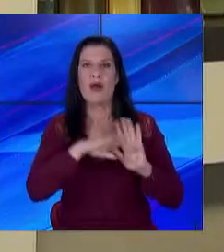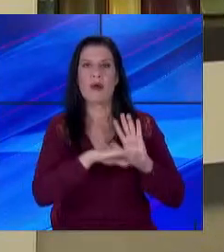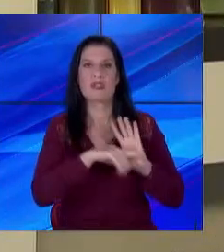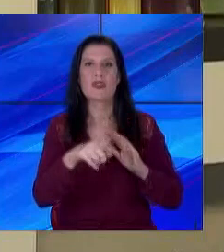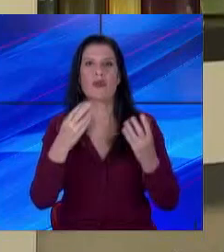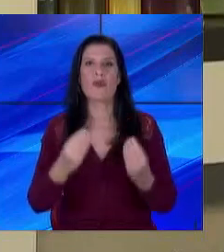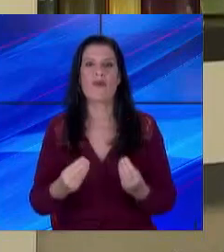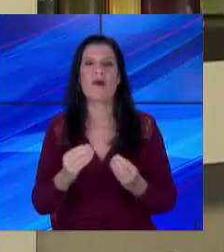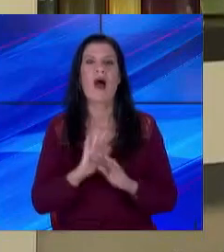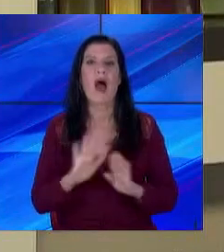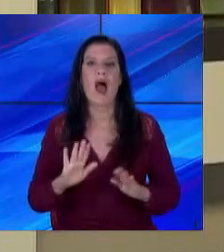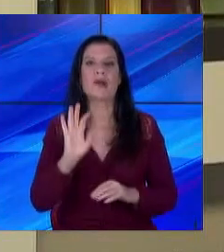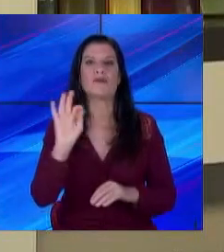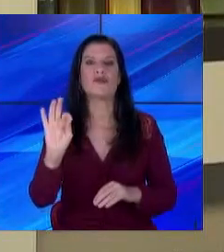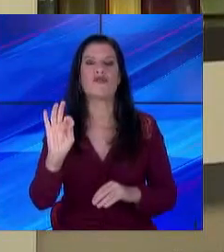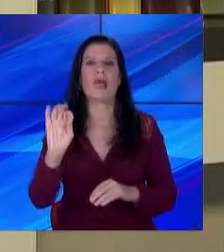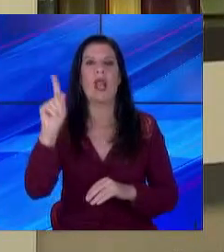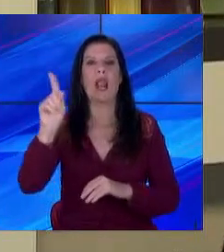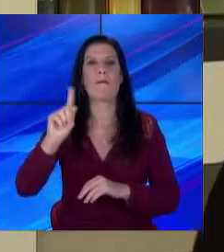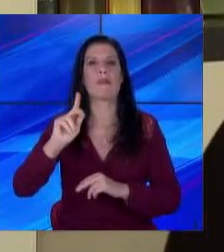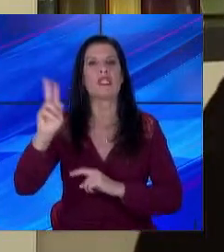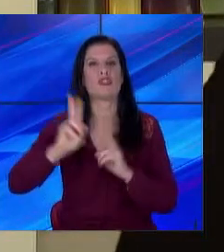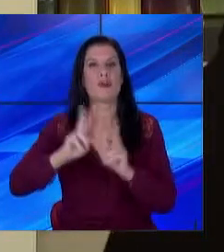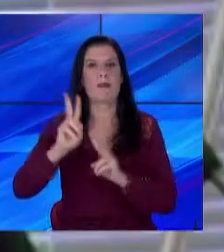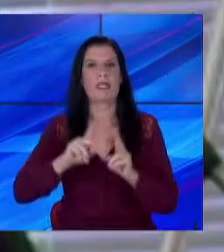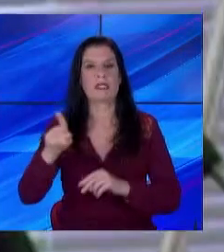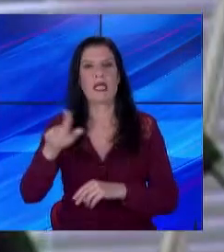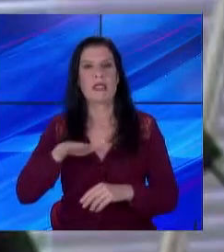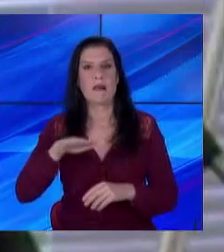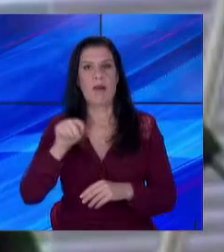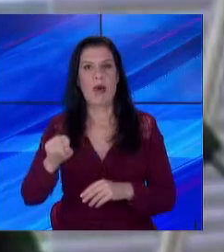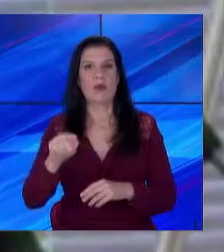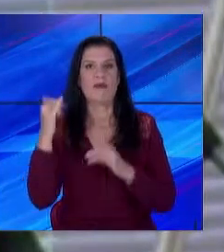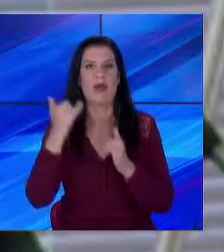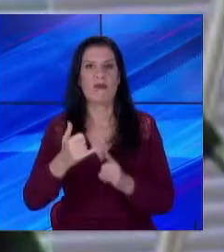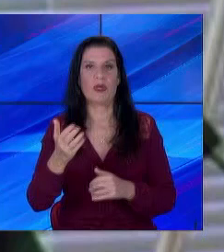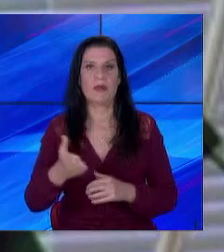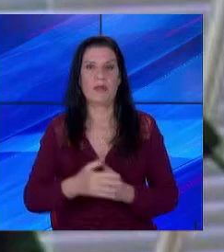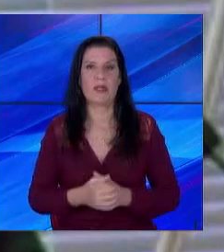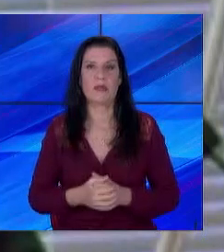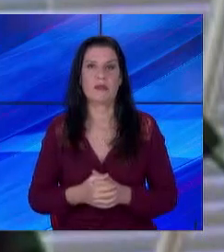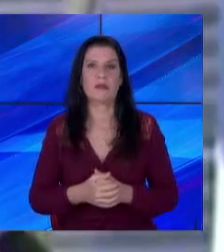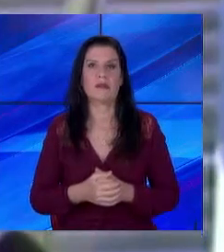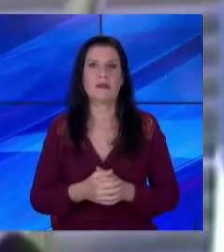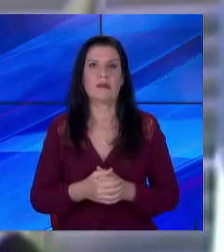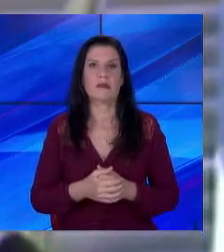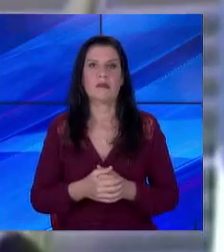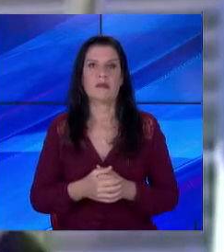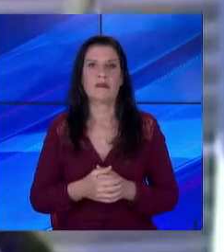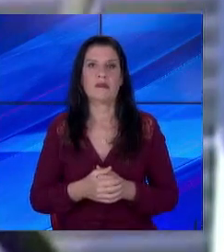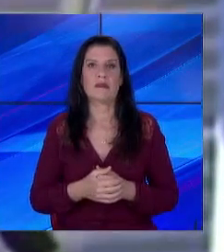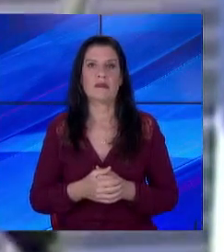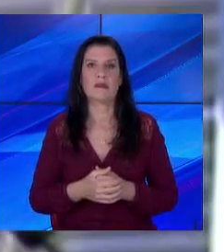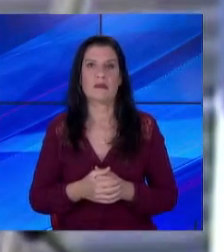ורק לכיסים של יצרני המערכות והיבואנים שלהם. תן לכם במשרד תחבורה שום קשר לשום יבואן, כמו הפייק